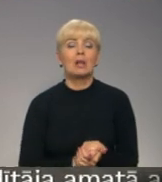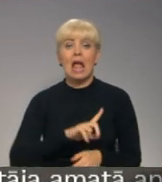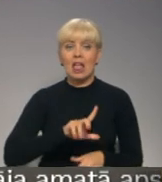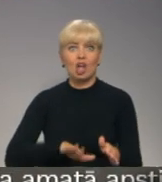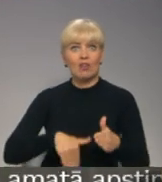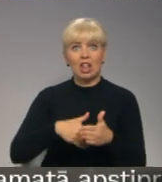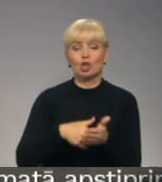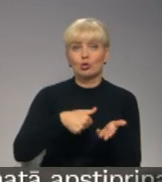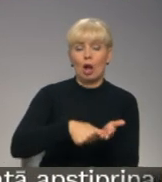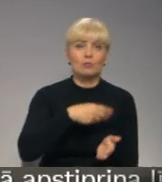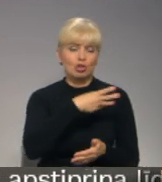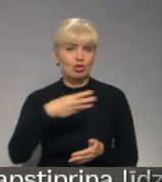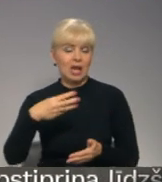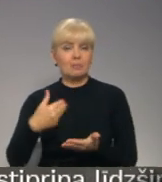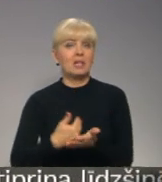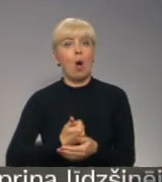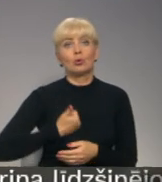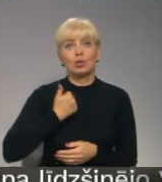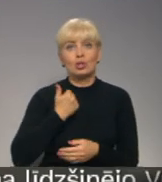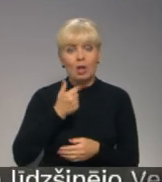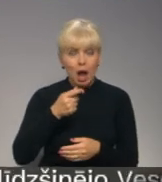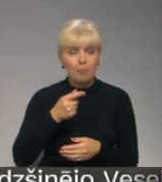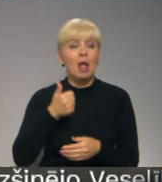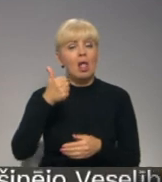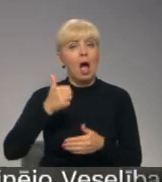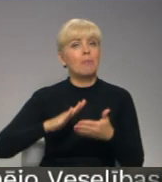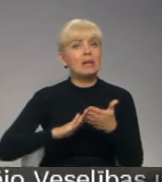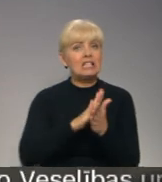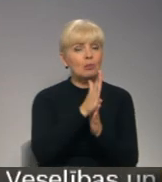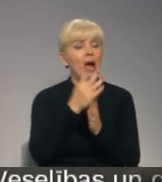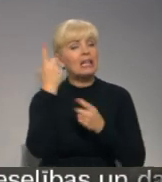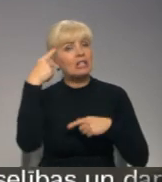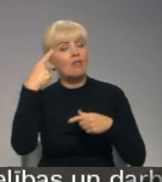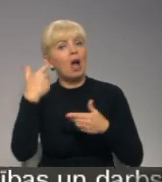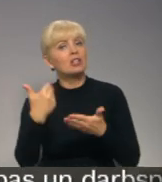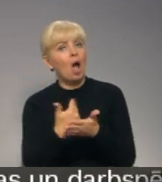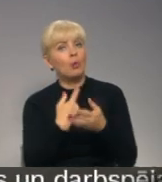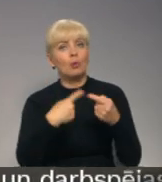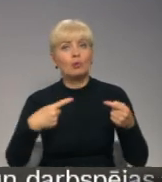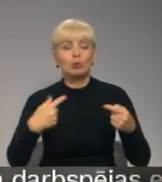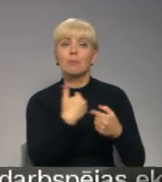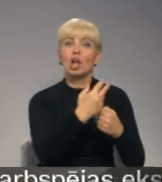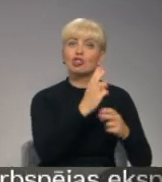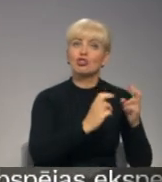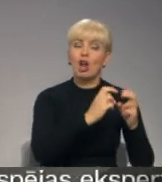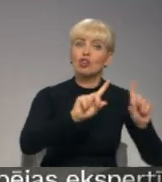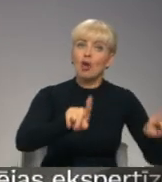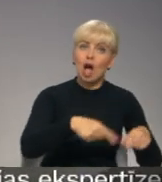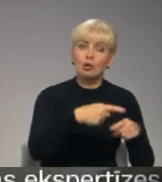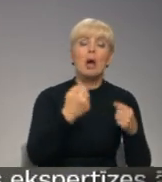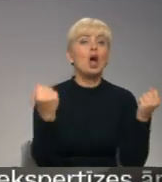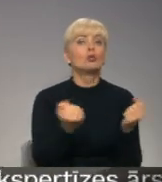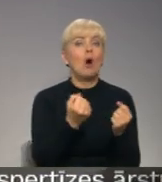Latvijā līdz šim reģistrēta 400 jaunu uzņēmumu ar augstu izaugsmes potenciālu un inovatīvu produktu izstrādi, ražošanu un attīstību. Tie kopumā nodarbina vairāk